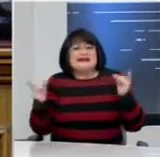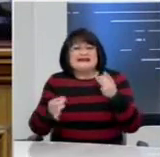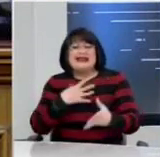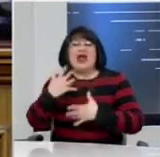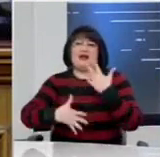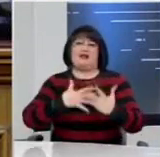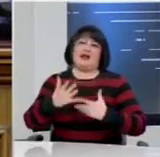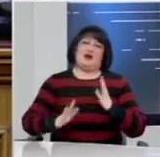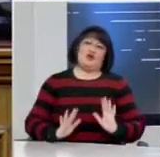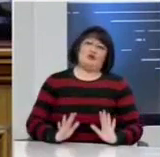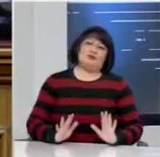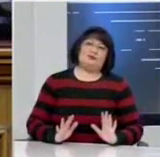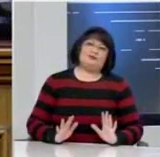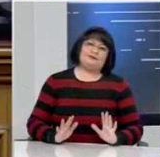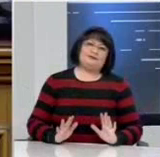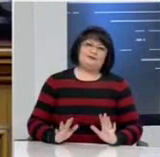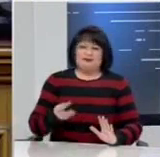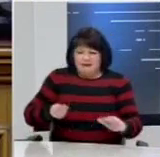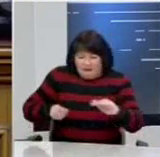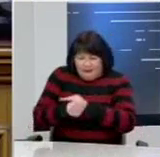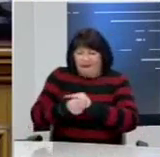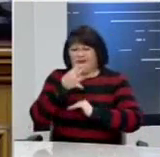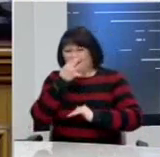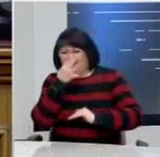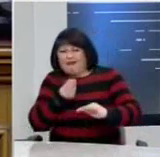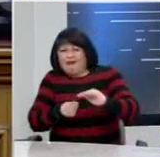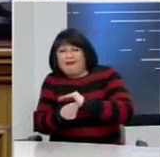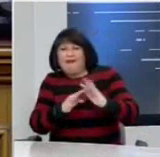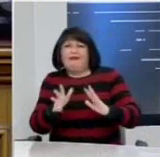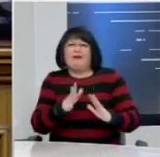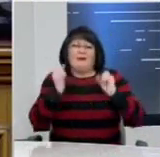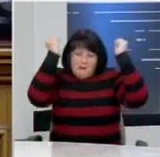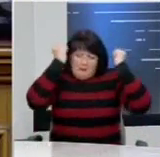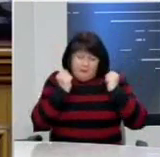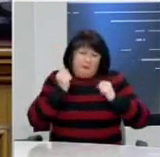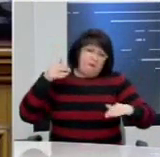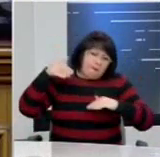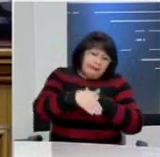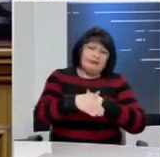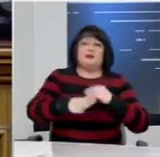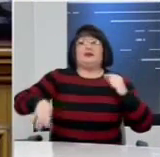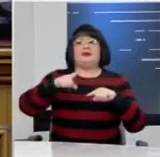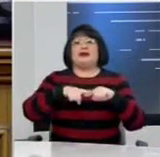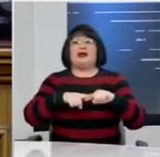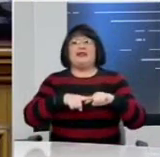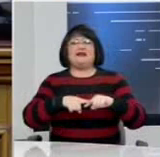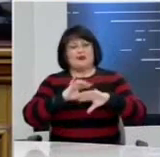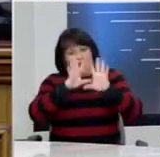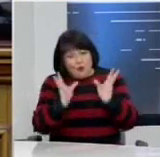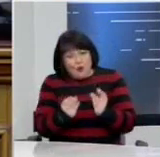σκάνδαλα, με τα λαδώματα, με τις δωροδοκίες και με τη χρεοκοπία της χώρας. Γιατί αυτά, εν μέρη και